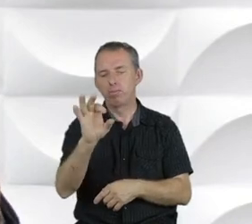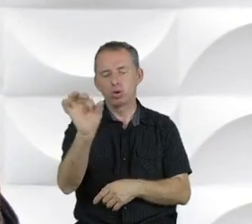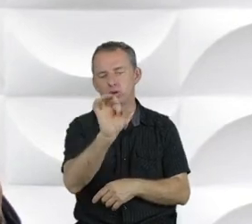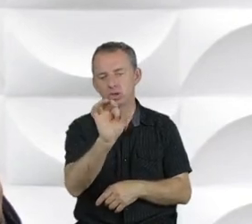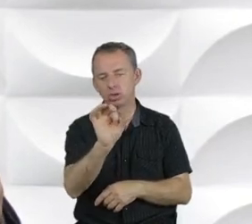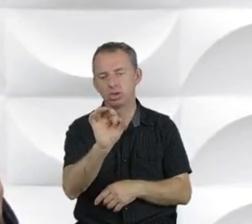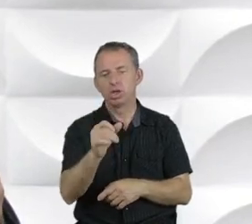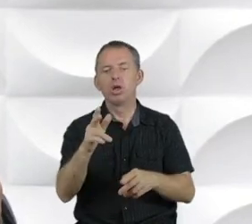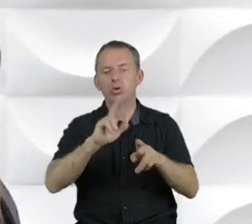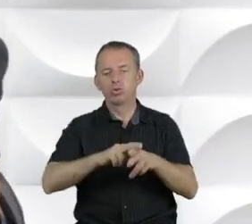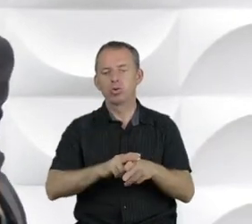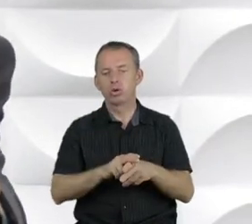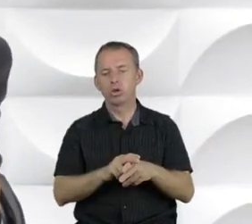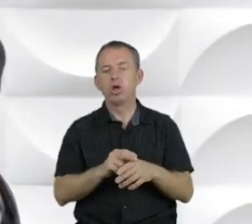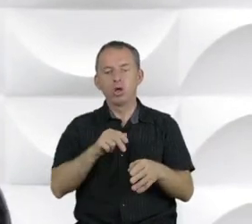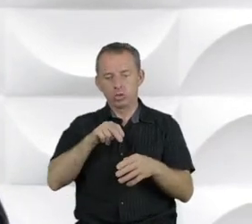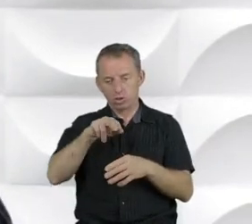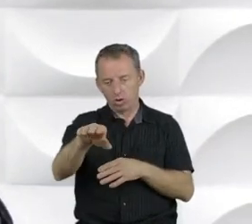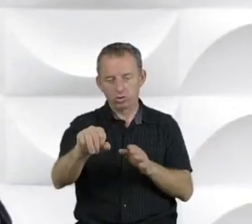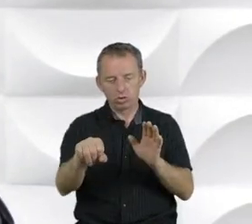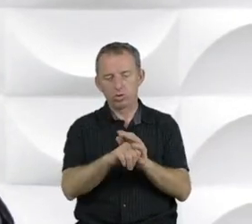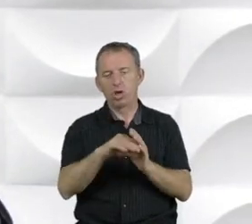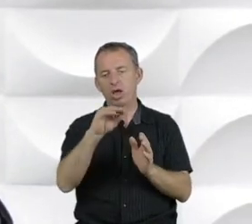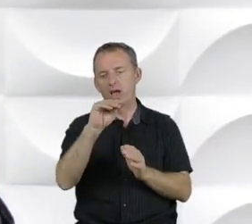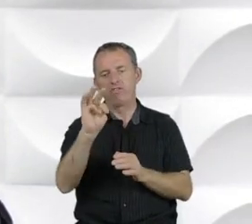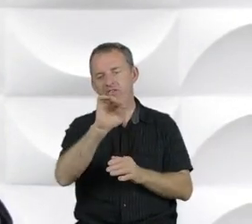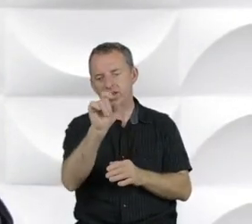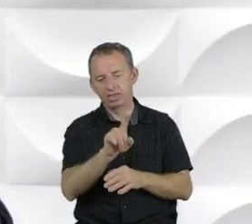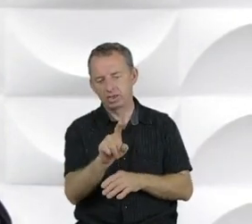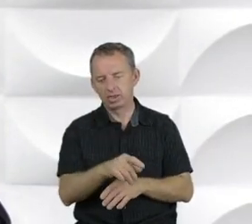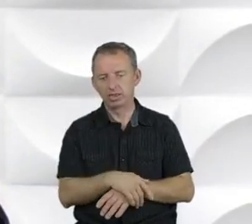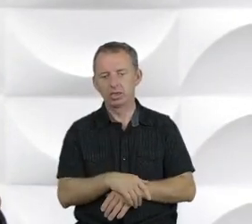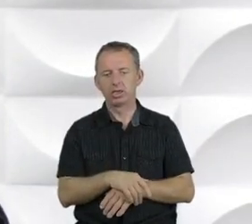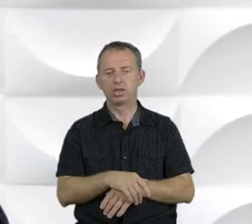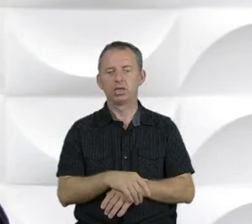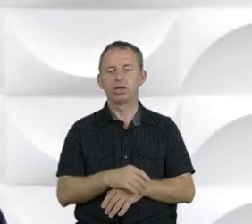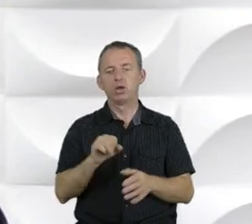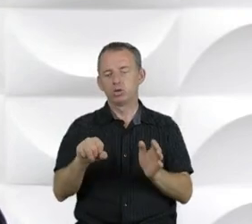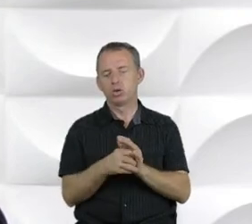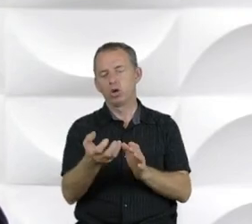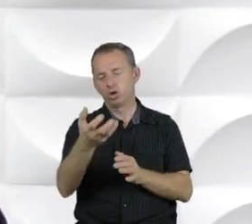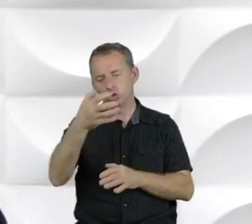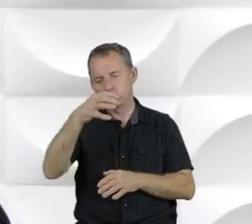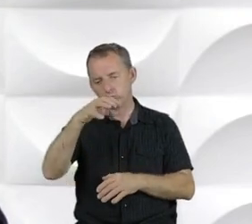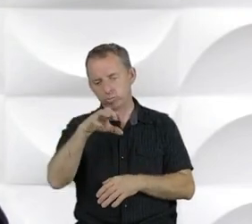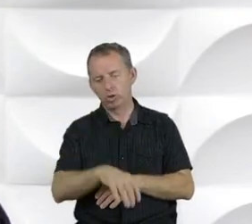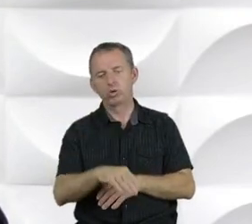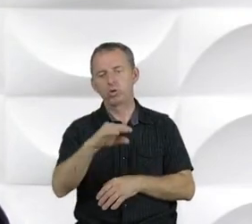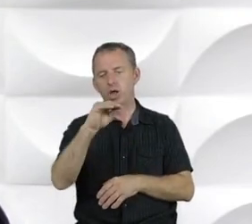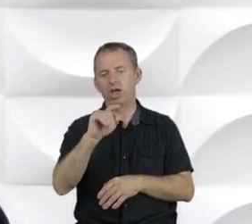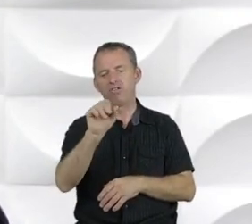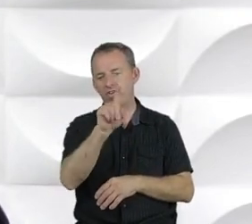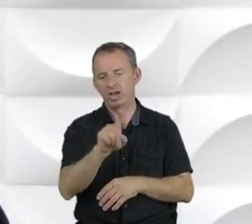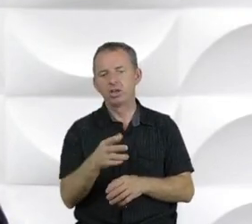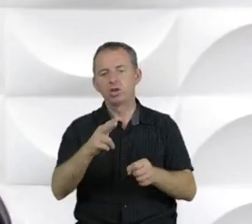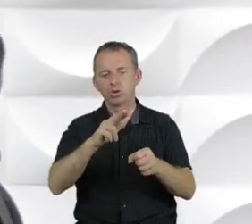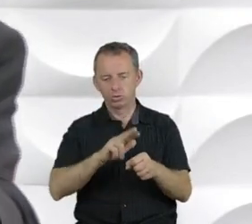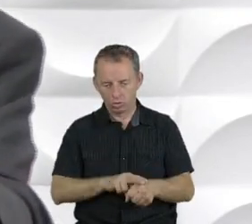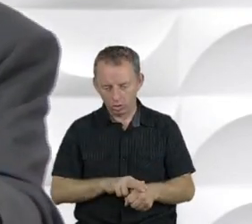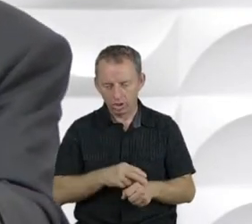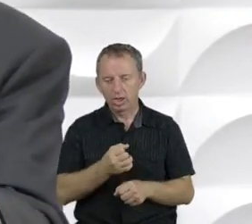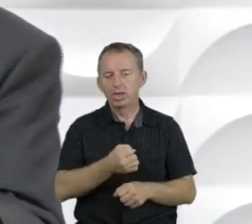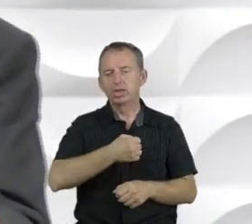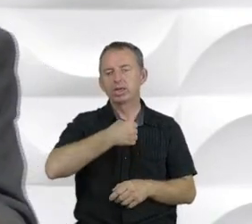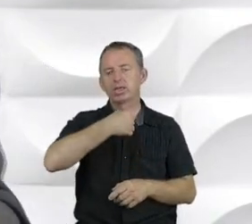list, który doszedł do Efezu, do zboru, którego